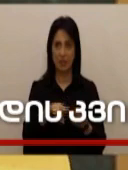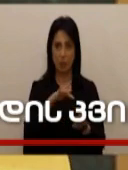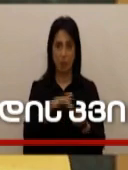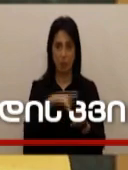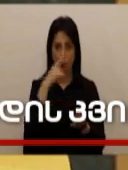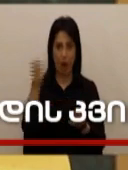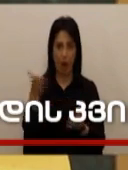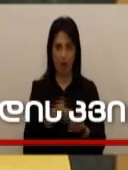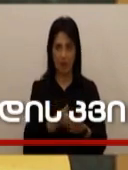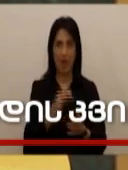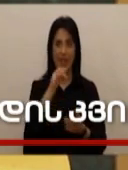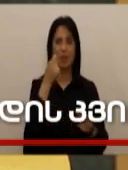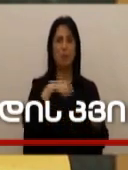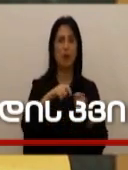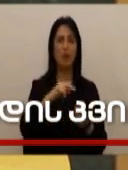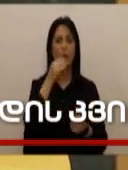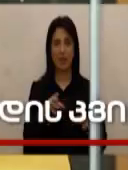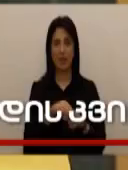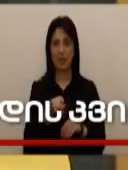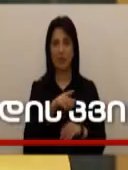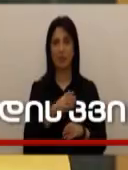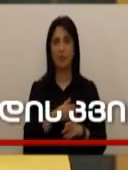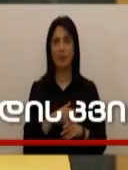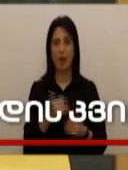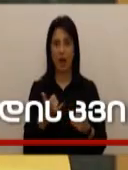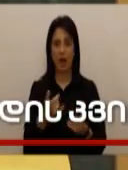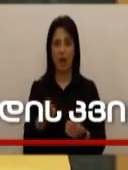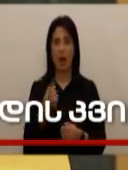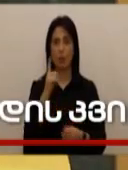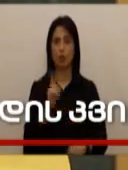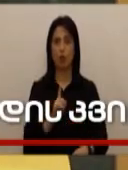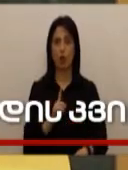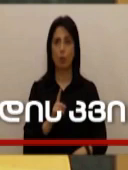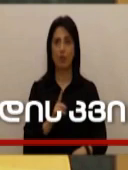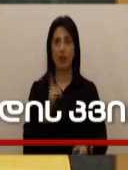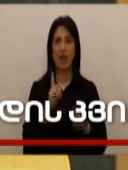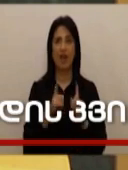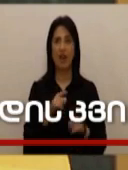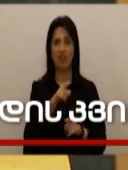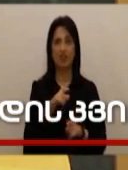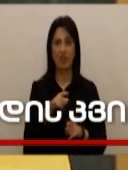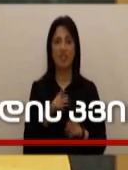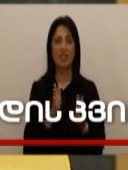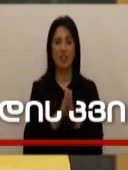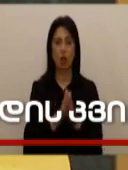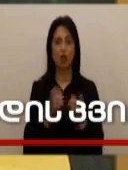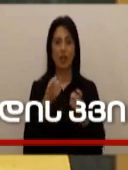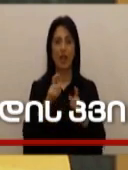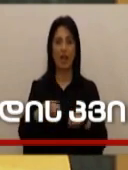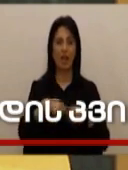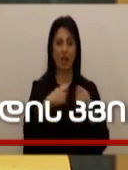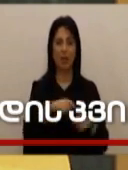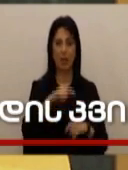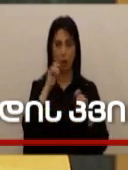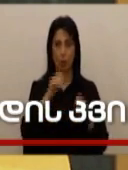მოქალაქეებისთვის და მიყიდეთ სტრატეგიული ობიექტები რუსეთს. დაქვე გამოჩნდა რომ რეალურად თქვენც ითხოვდით იარაღის გადაცემას